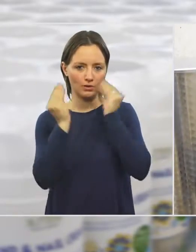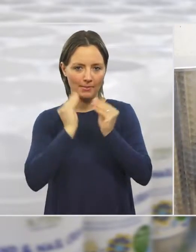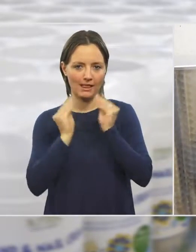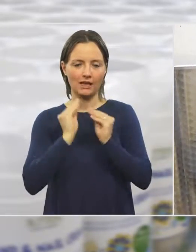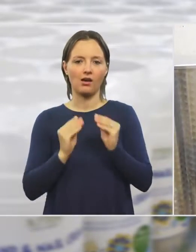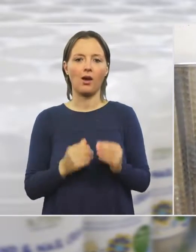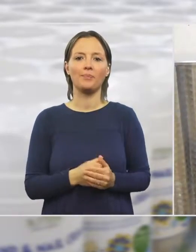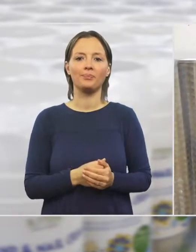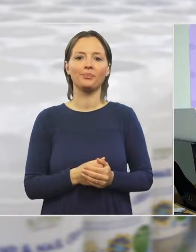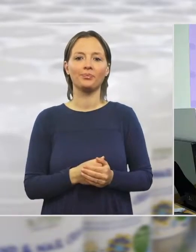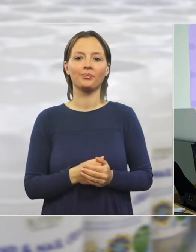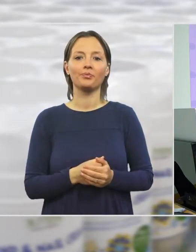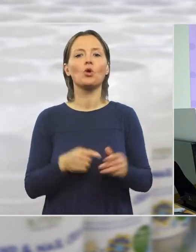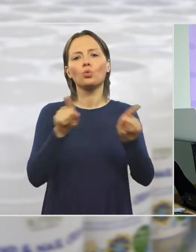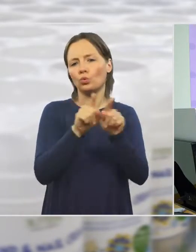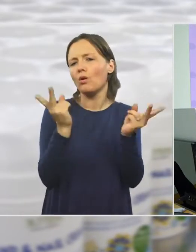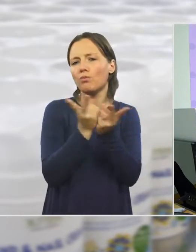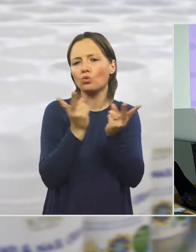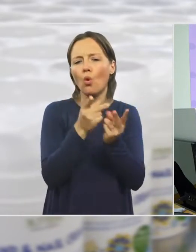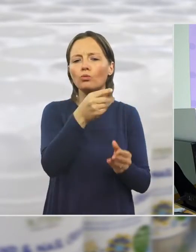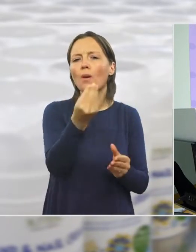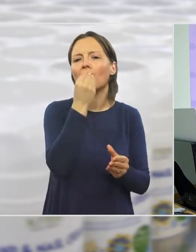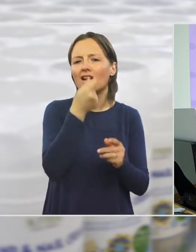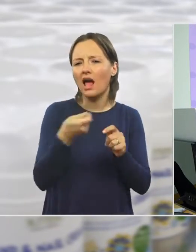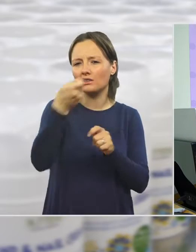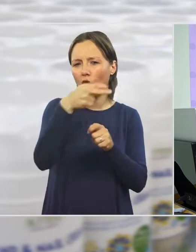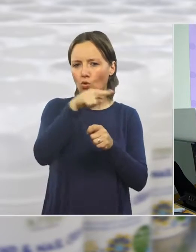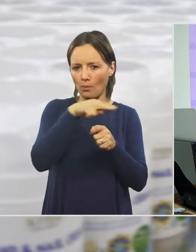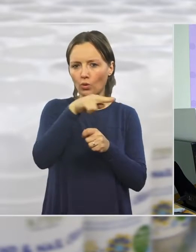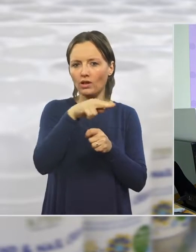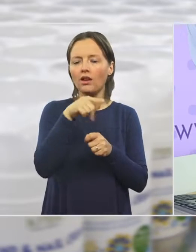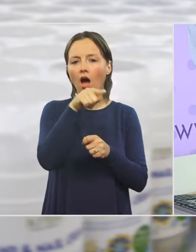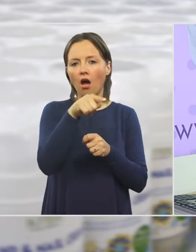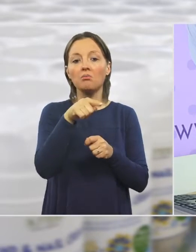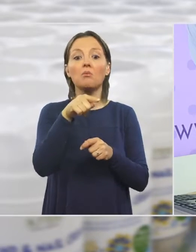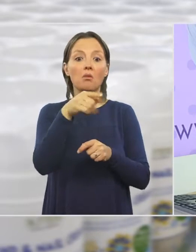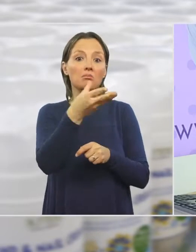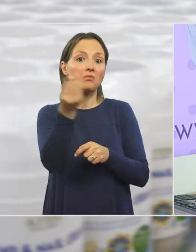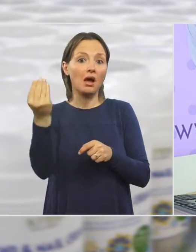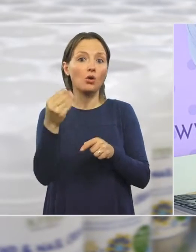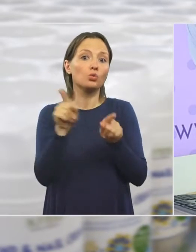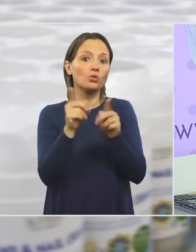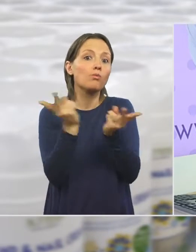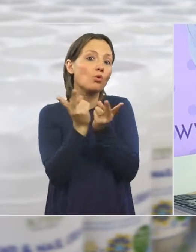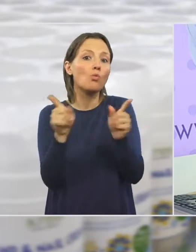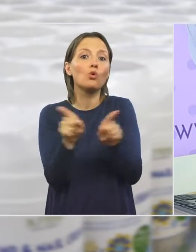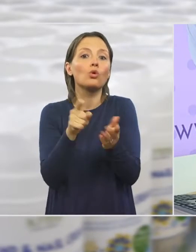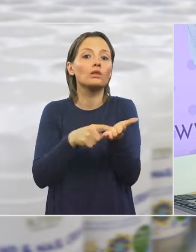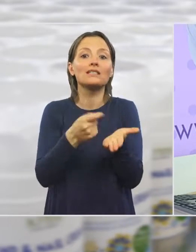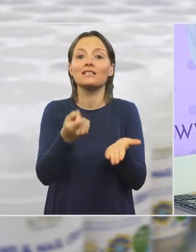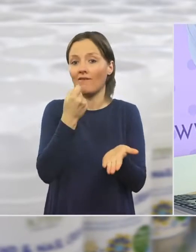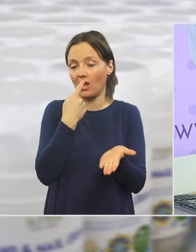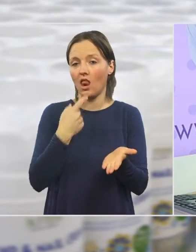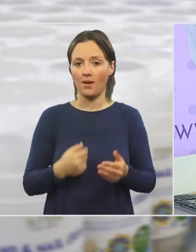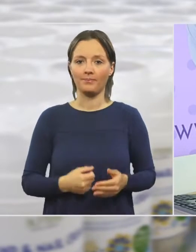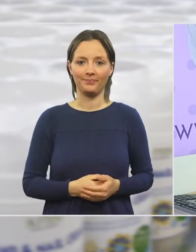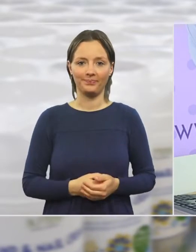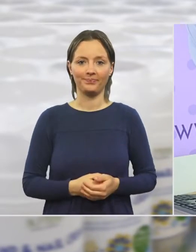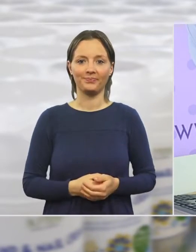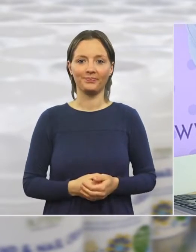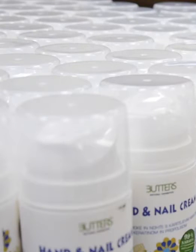terapevtsko kozmetiko. Podobno je tudi pri prehranskih dopolnilih, marsikatera so že na meji zdravili,